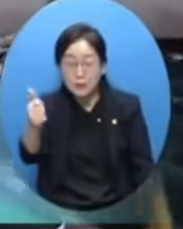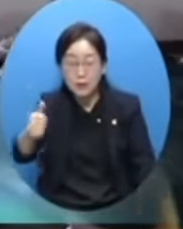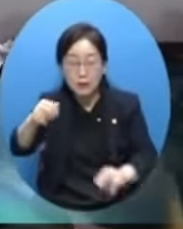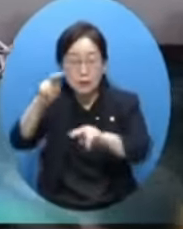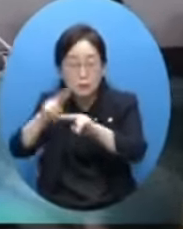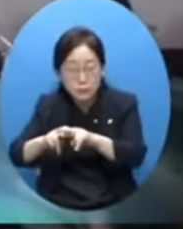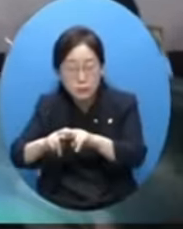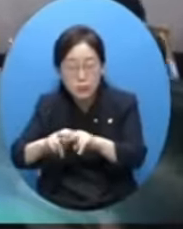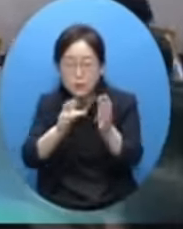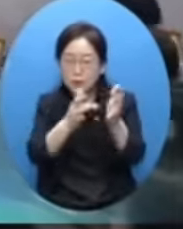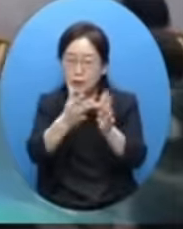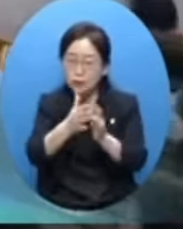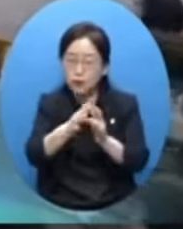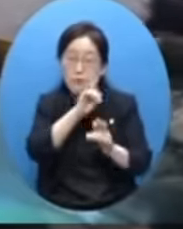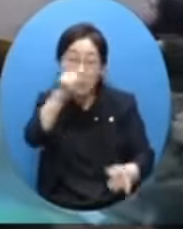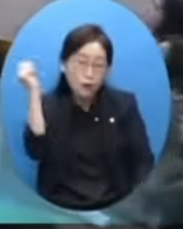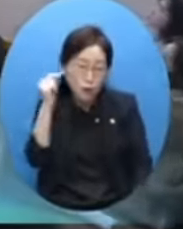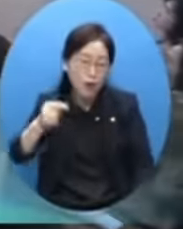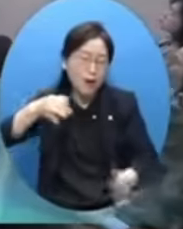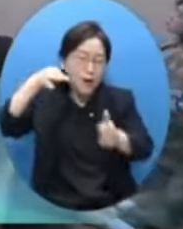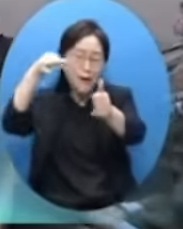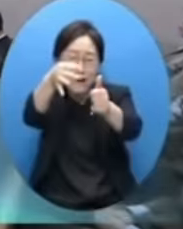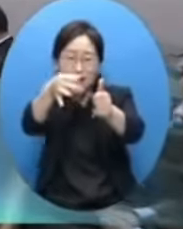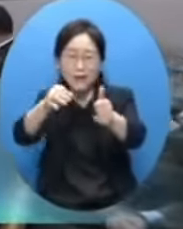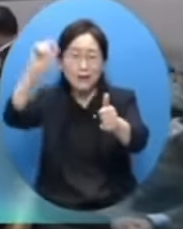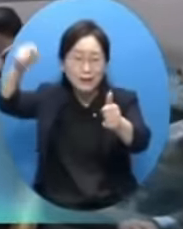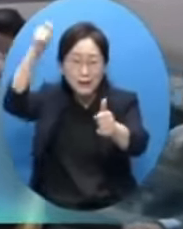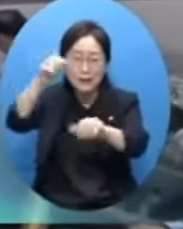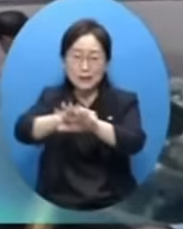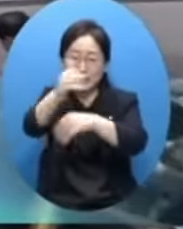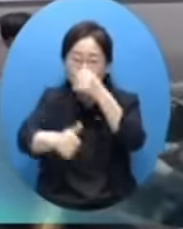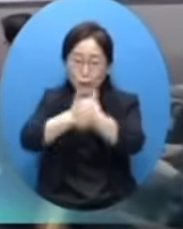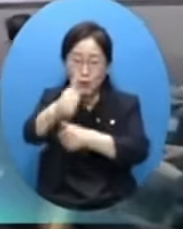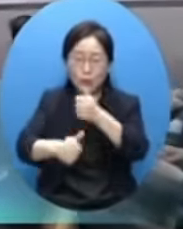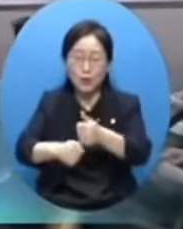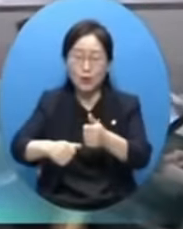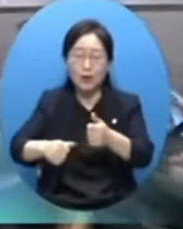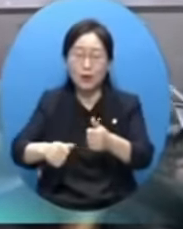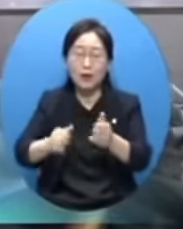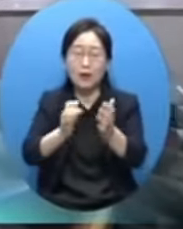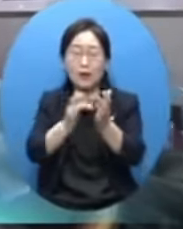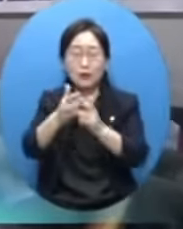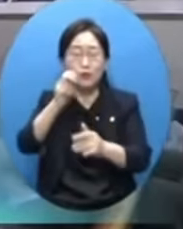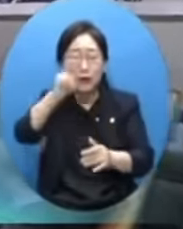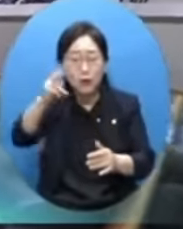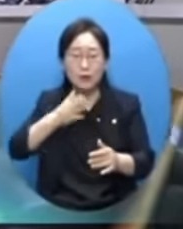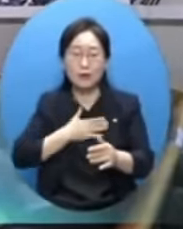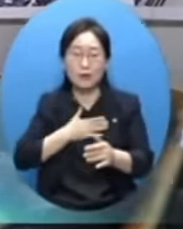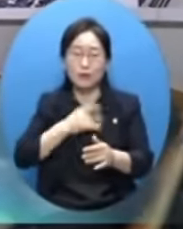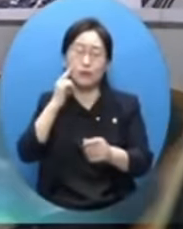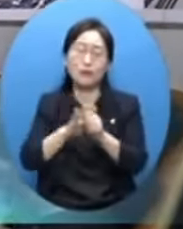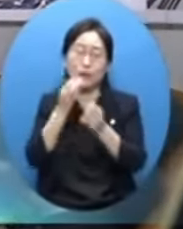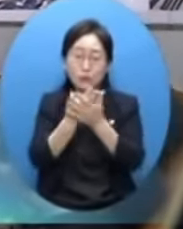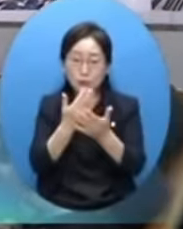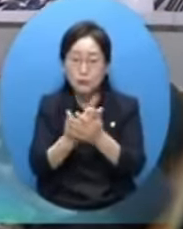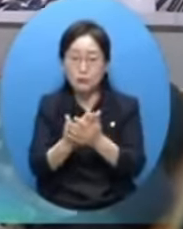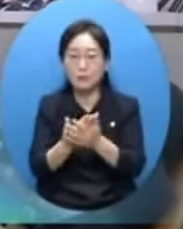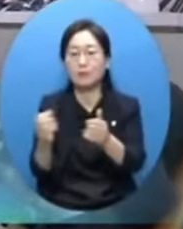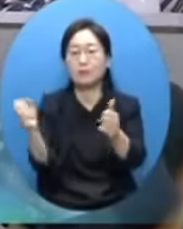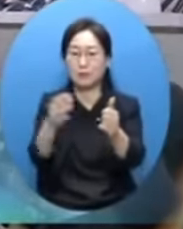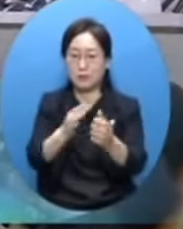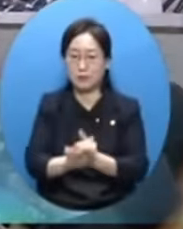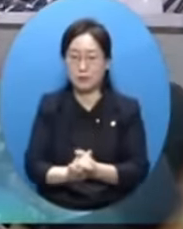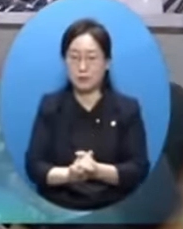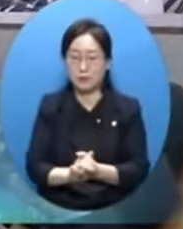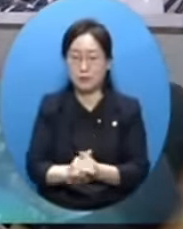나사렛 예수시란 말을 듣고 소리질러 이르되 다윗의 자손 예수여 나를 불쌍히 여기소서 하거늘. 그는